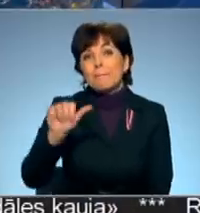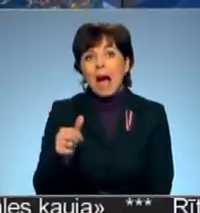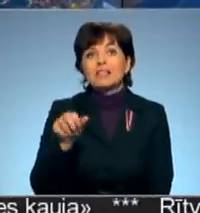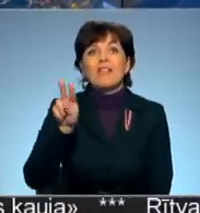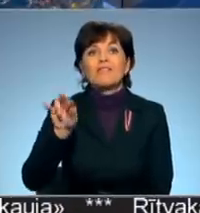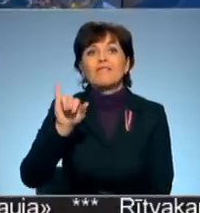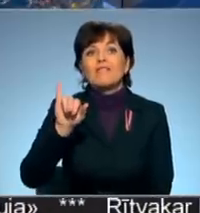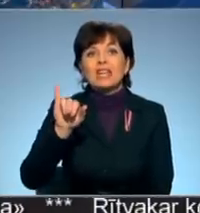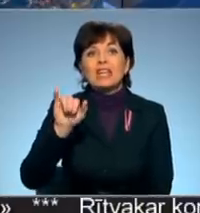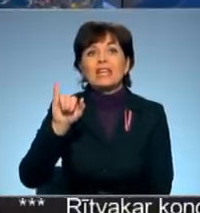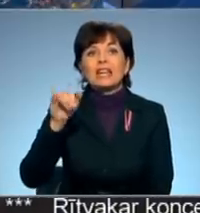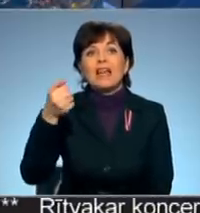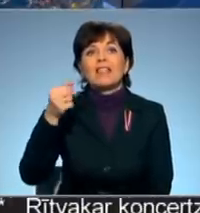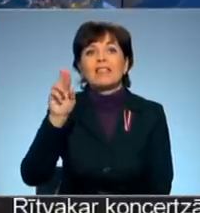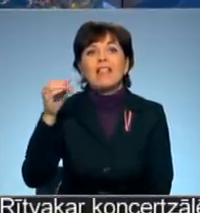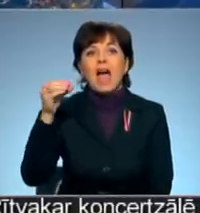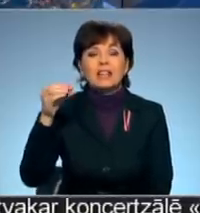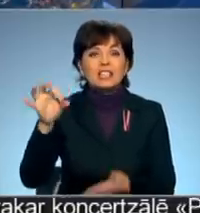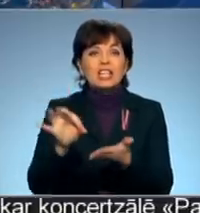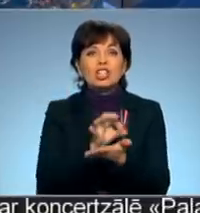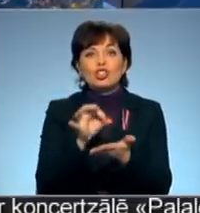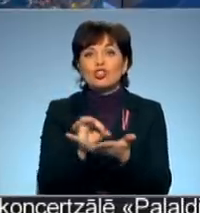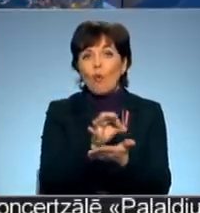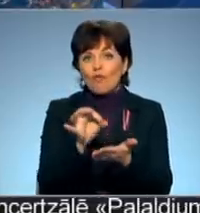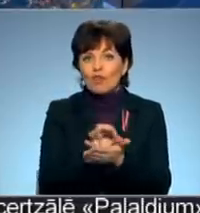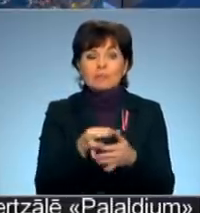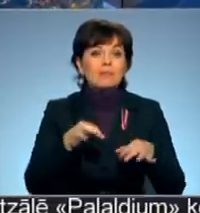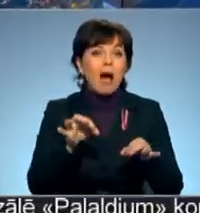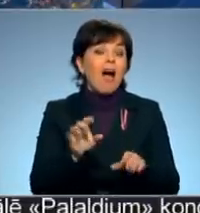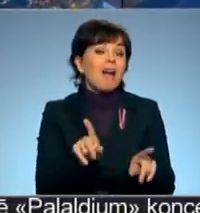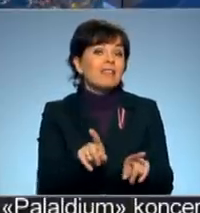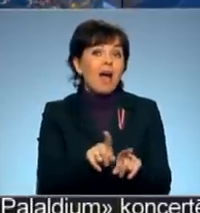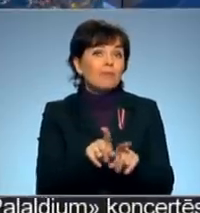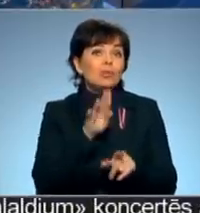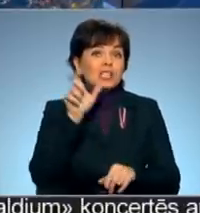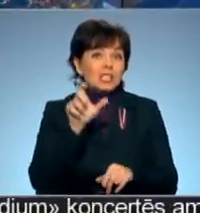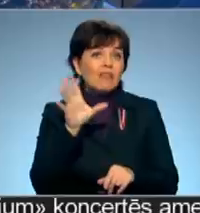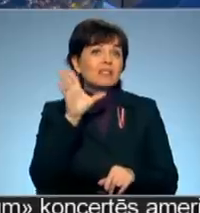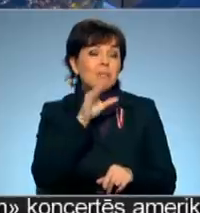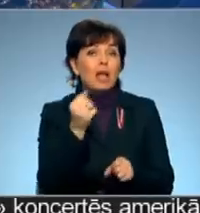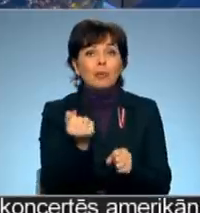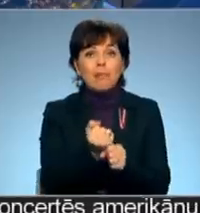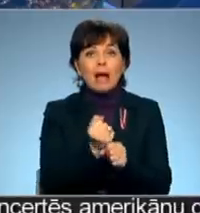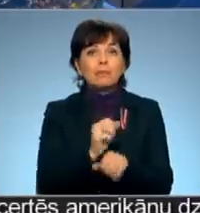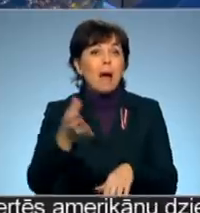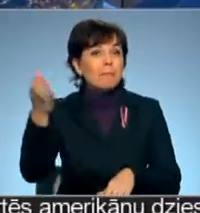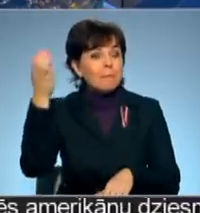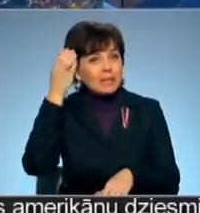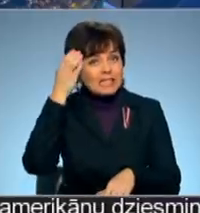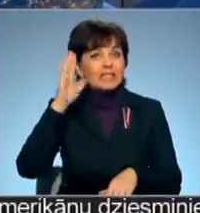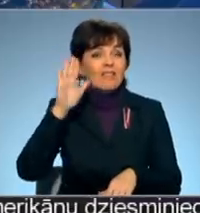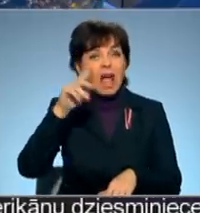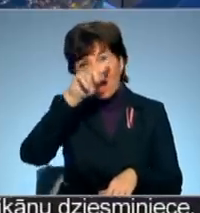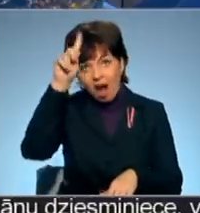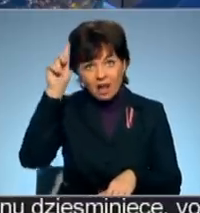Mākslinieces Edītes Pauls Vīgneres izšuvums Malkums, jebkuru sievieti spētu padarīt par princesi vai karalieni. Viņas veikumu